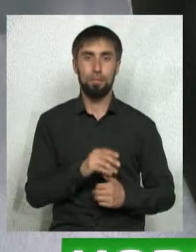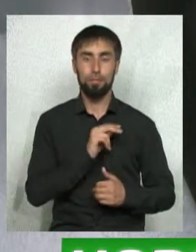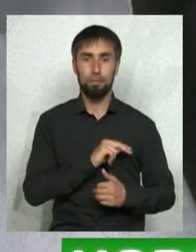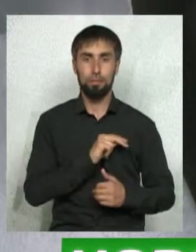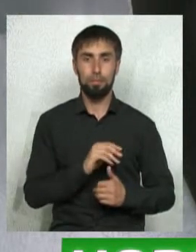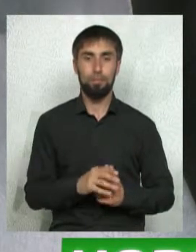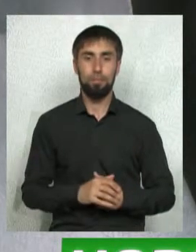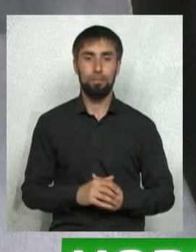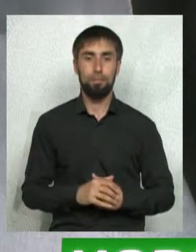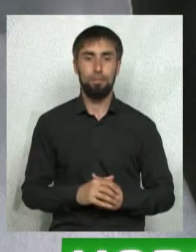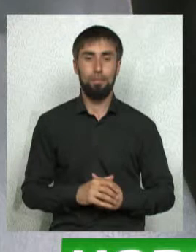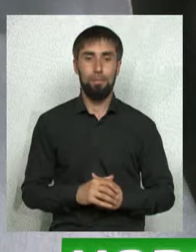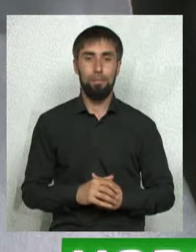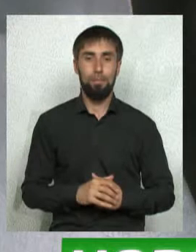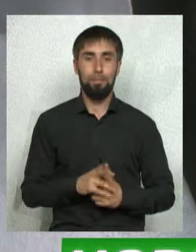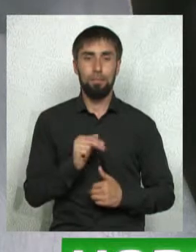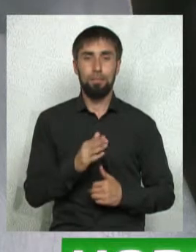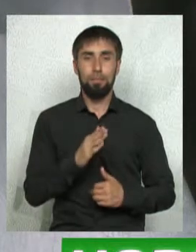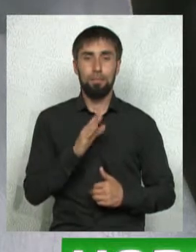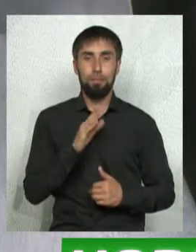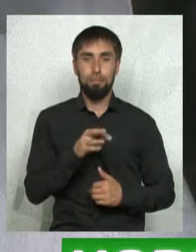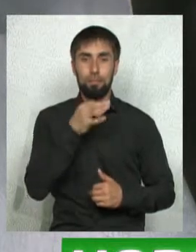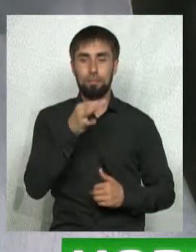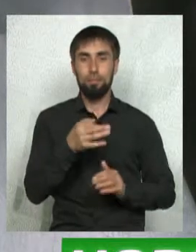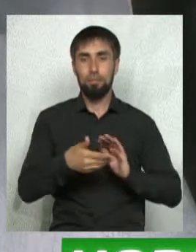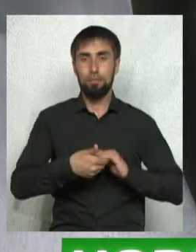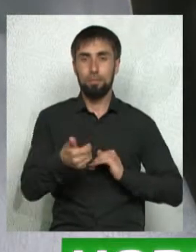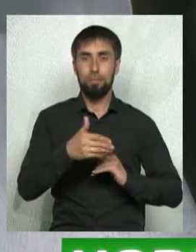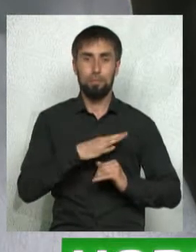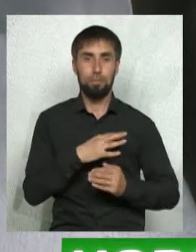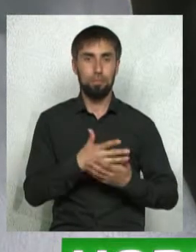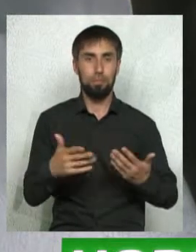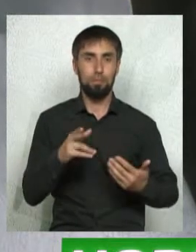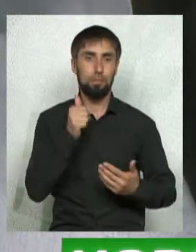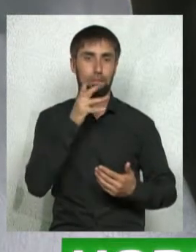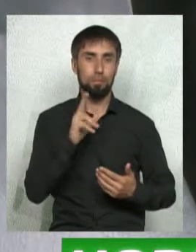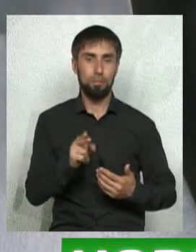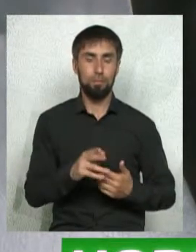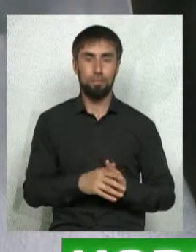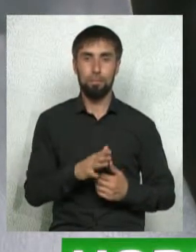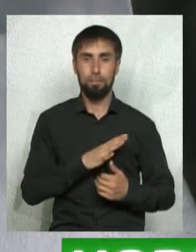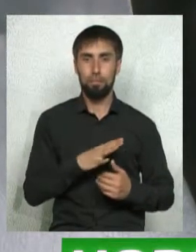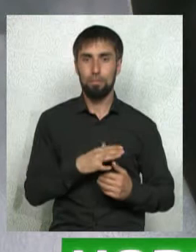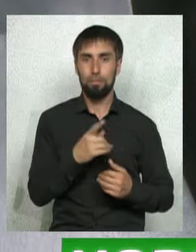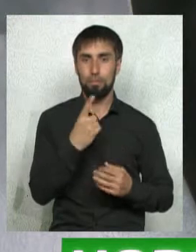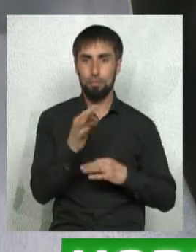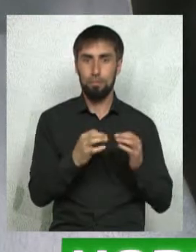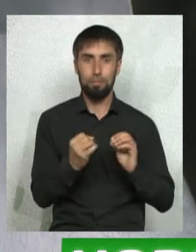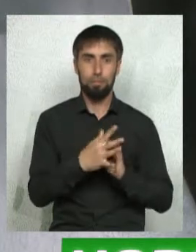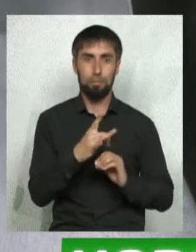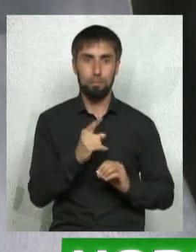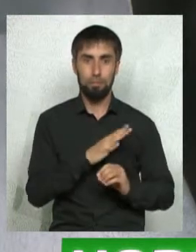Работаю, как вам сказать, вызовы бывают разные, когда как. Ну, раз 15 вызовов в сутки бывает,